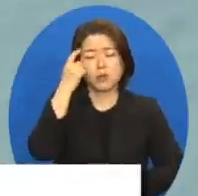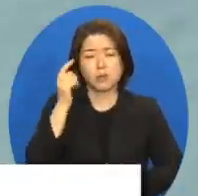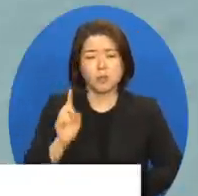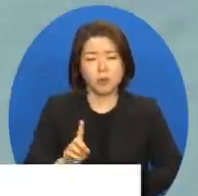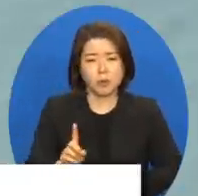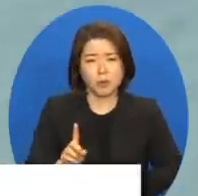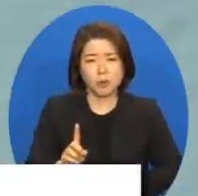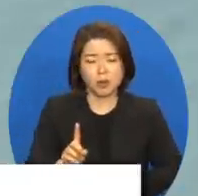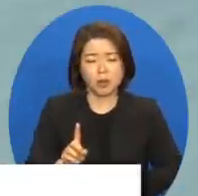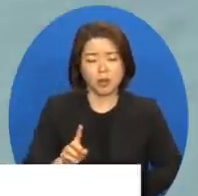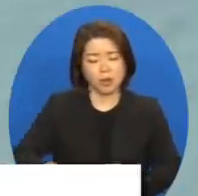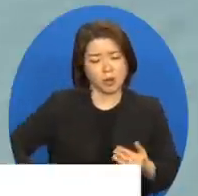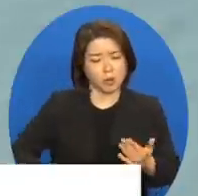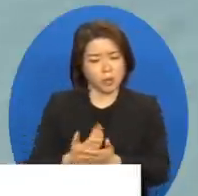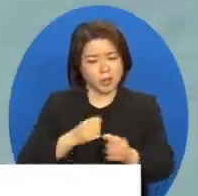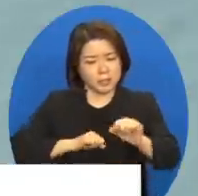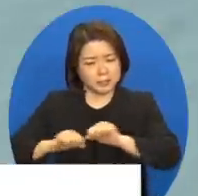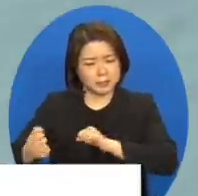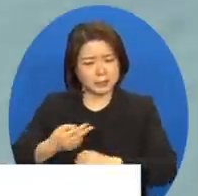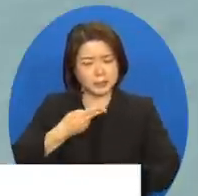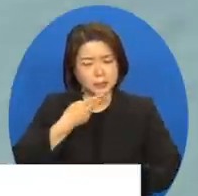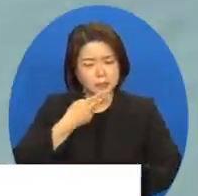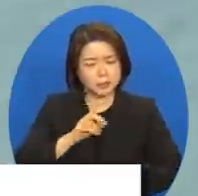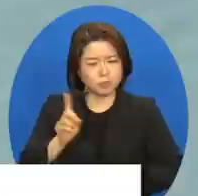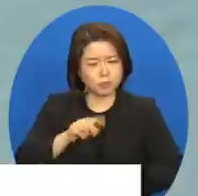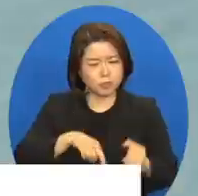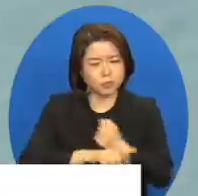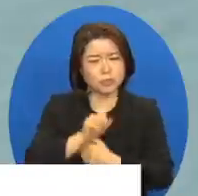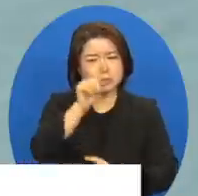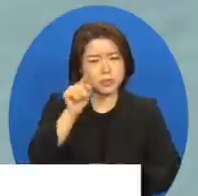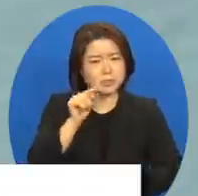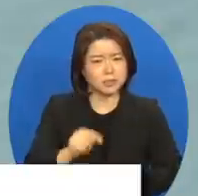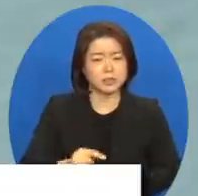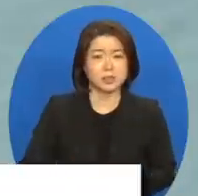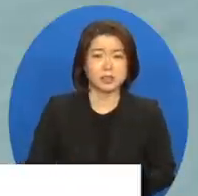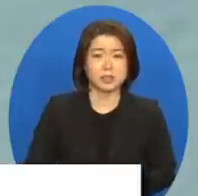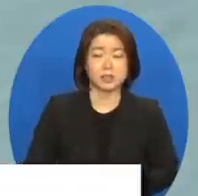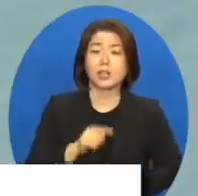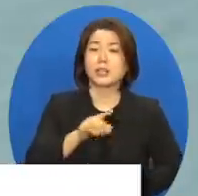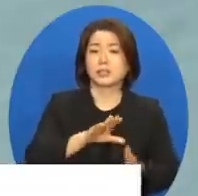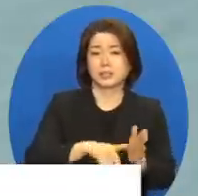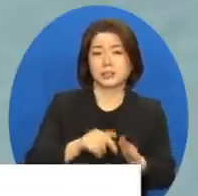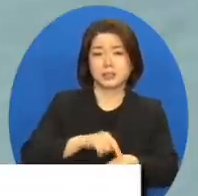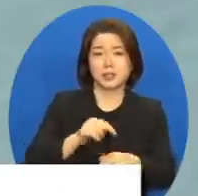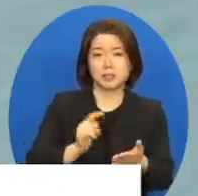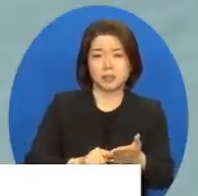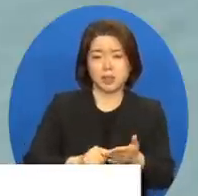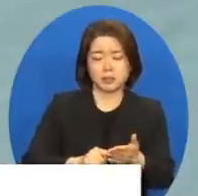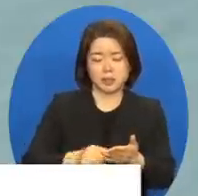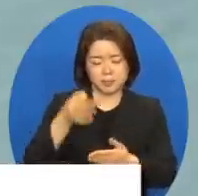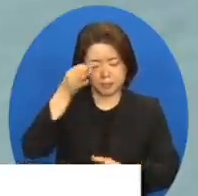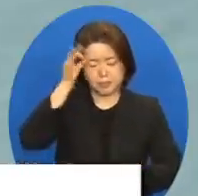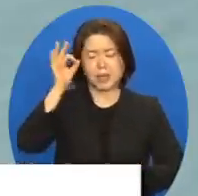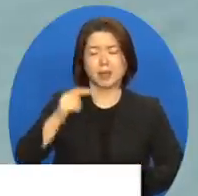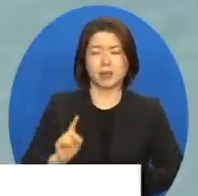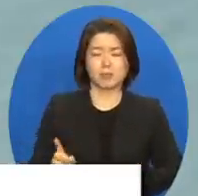회개의 역사가 없는 건 무슨 뜻일까? 그때 마음에 통렬히 깨달아진